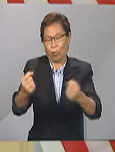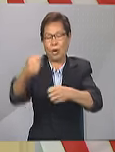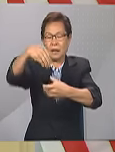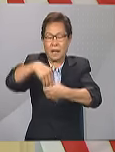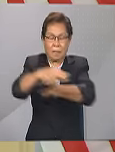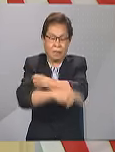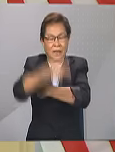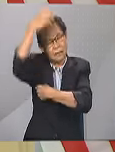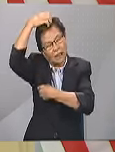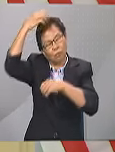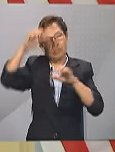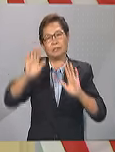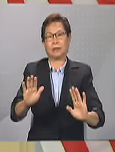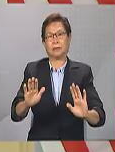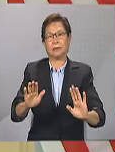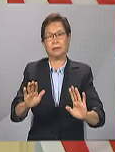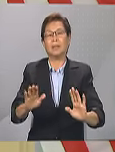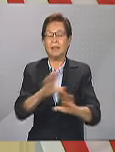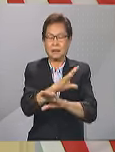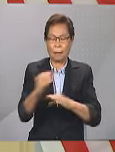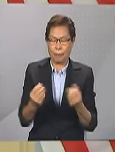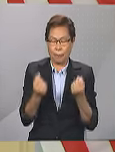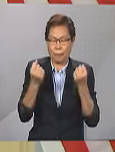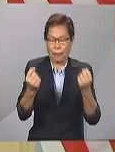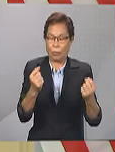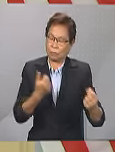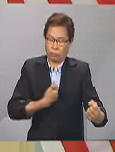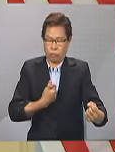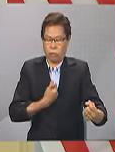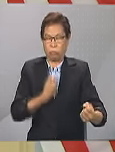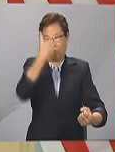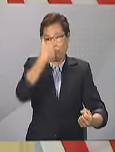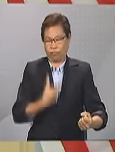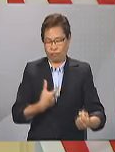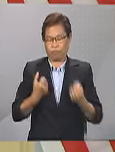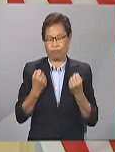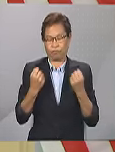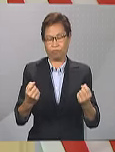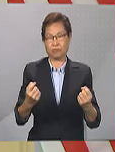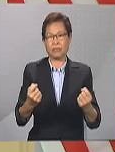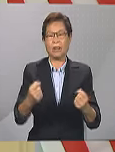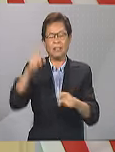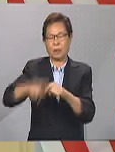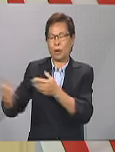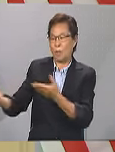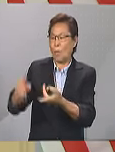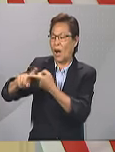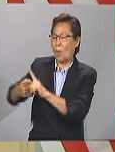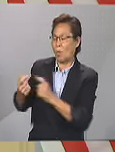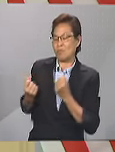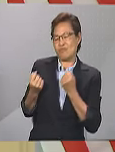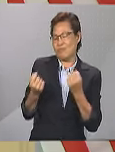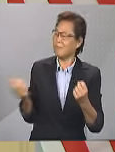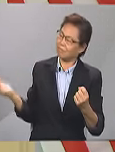negeri serta Breath dan pemantauannya adalah sendiri seorang diri saja tidak boleh membawa penumpang